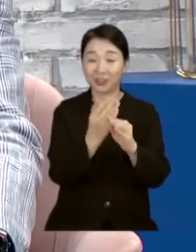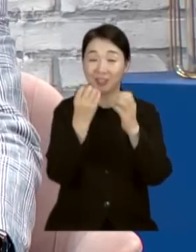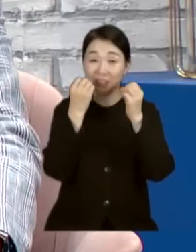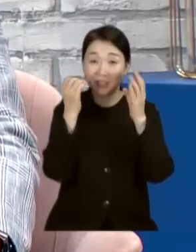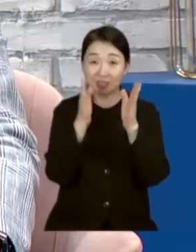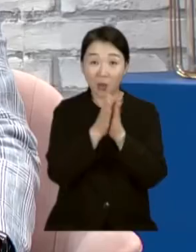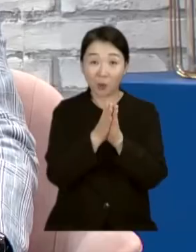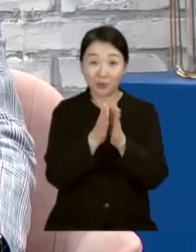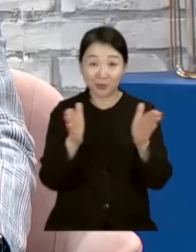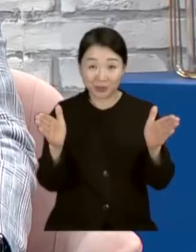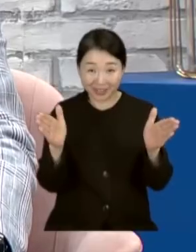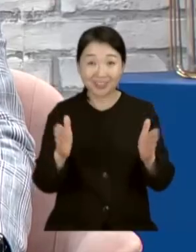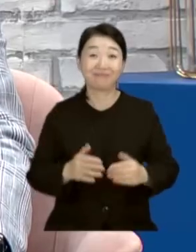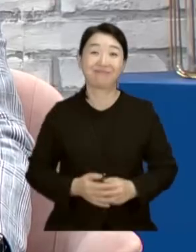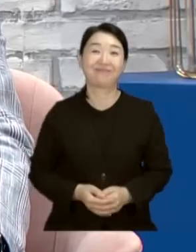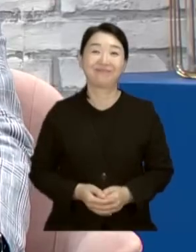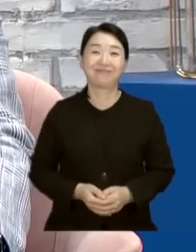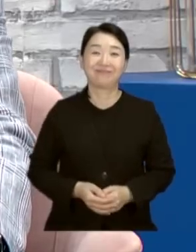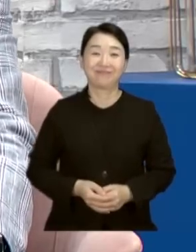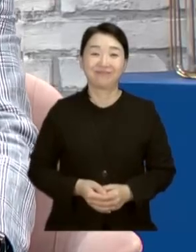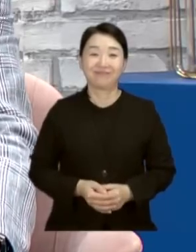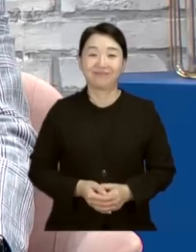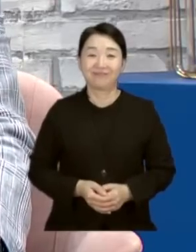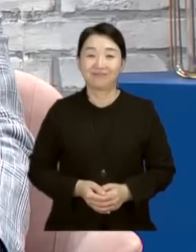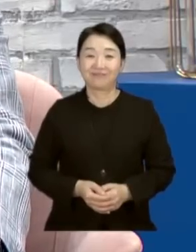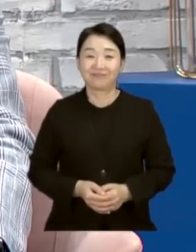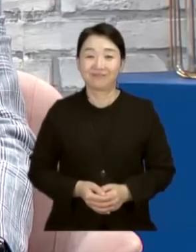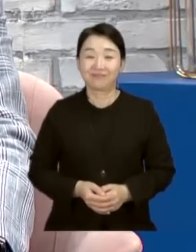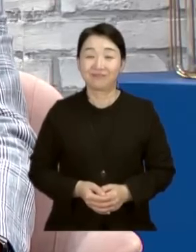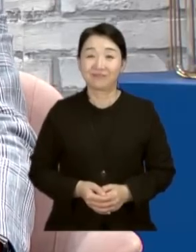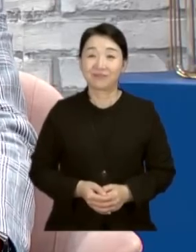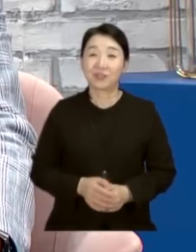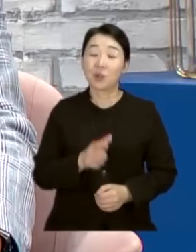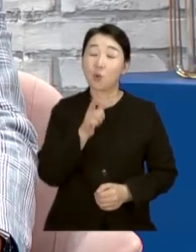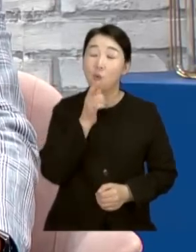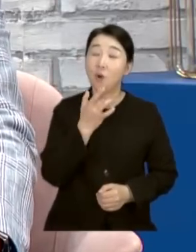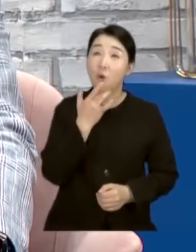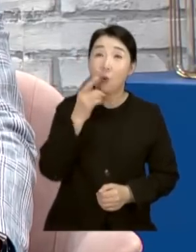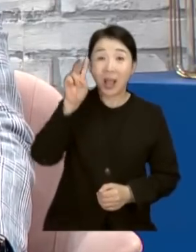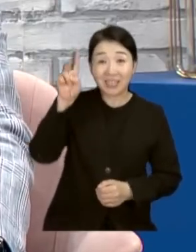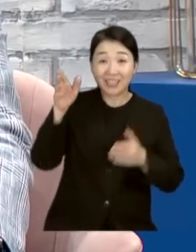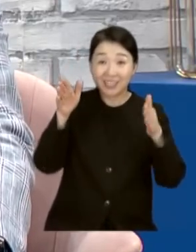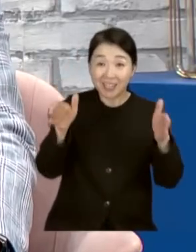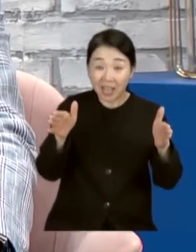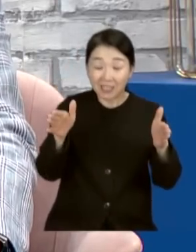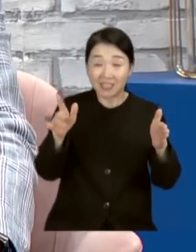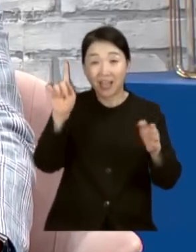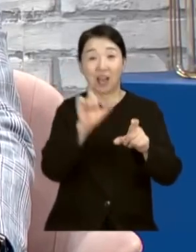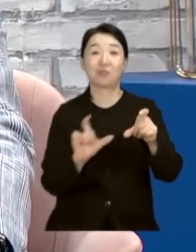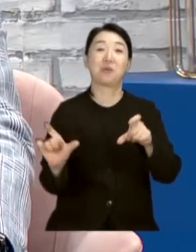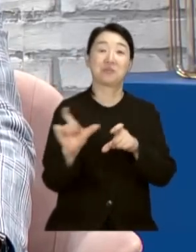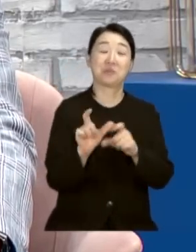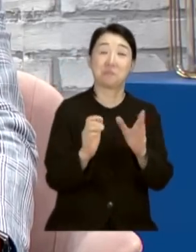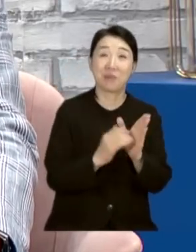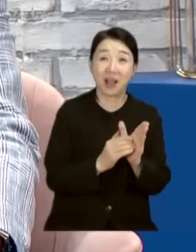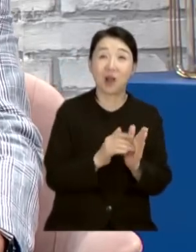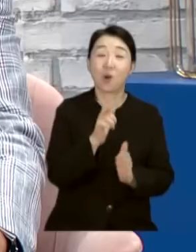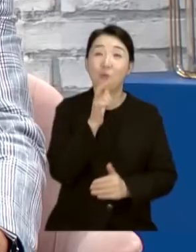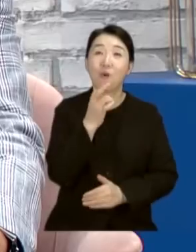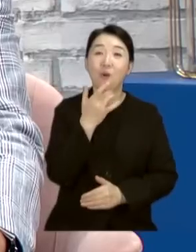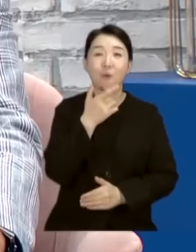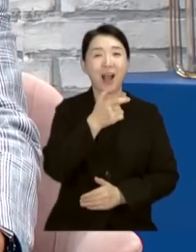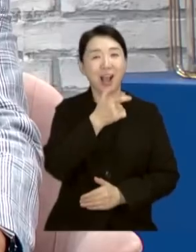새로운 출발이 또 시작이 됐어요. 네, 그렇죠. 네. 그동안에 월, 화, 이틀 뵀는데 이제 하루가 더 늘어나서 월, 화,